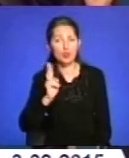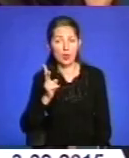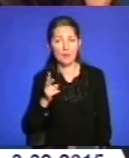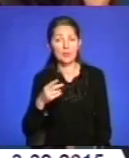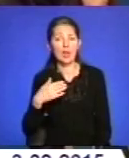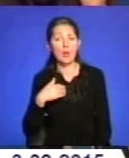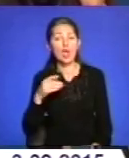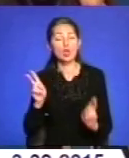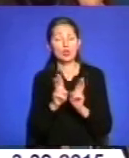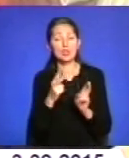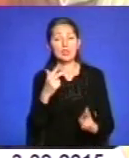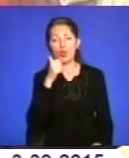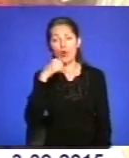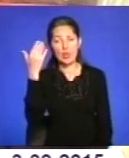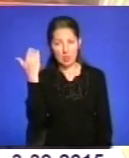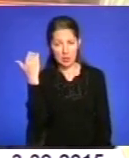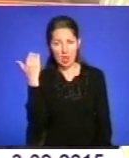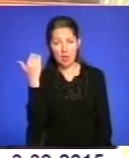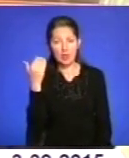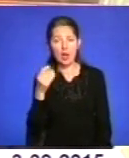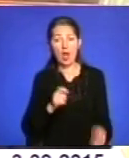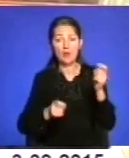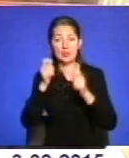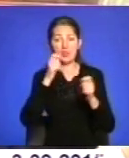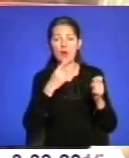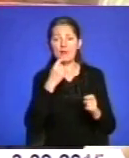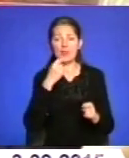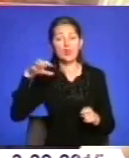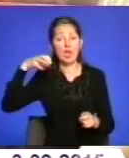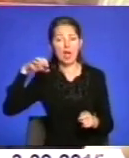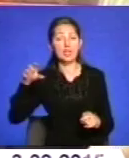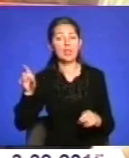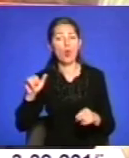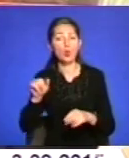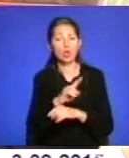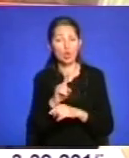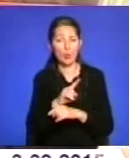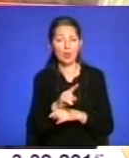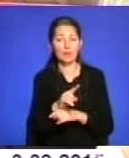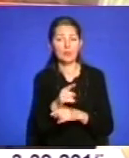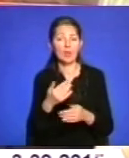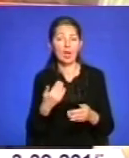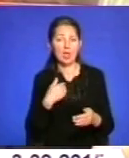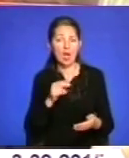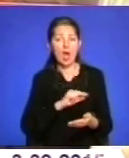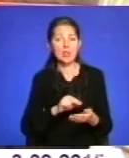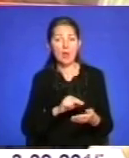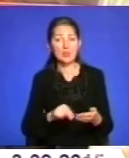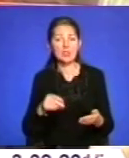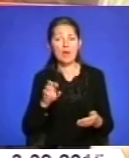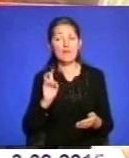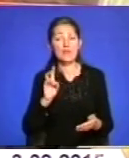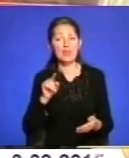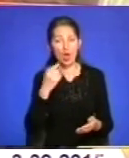зустрілися 3 роки тому назад на фестивалі «Червона калина» в Тернополі. До того я написав на його